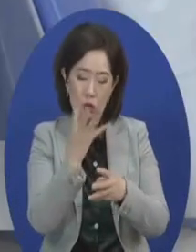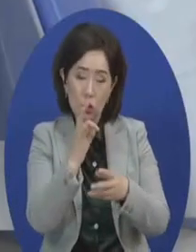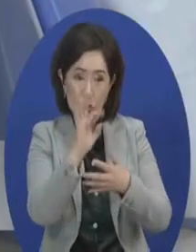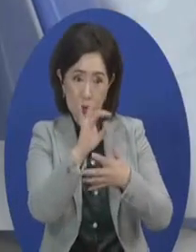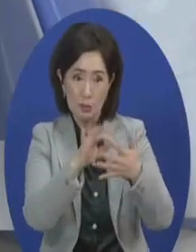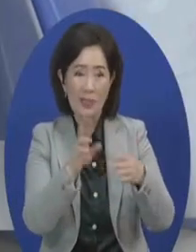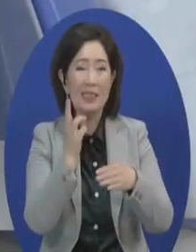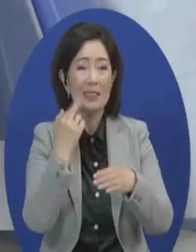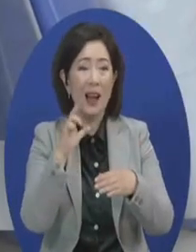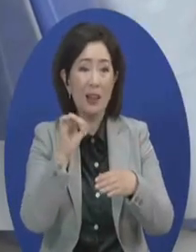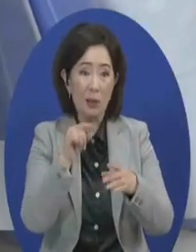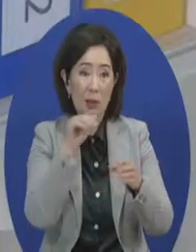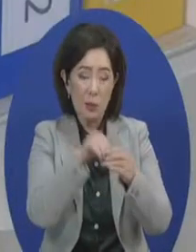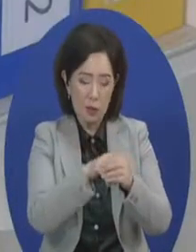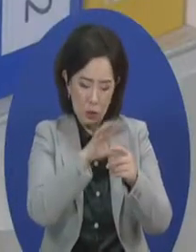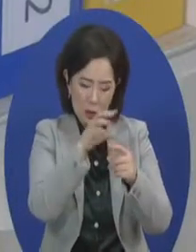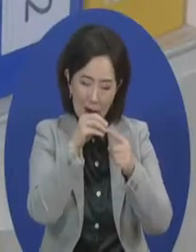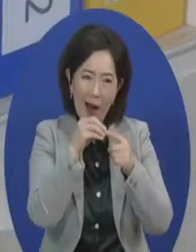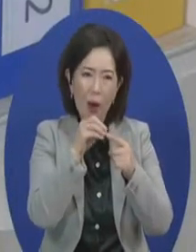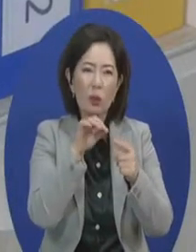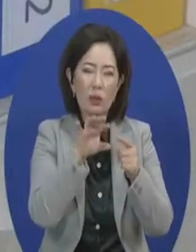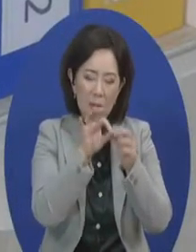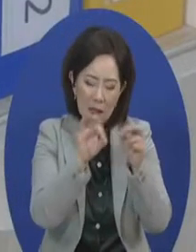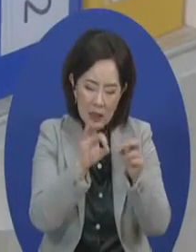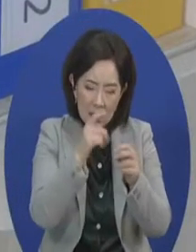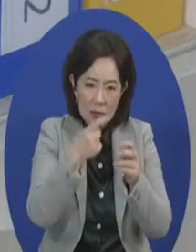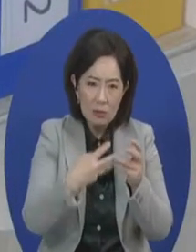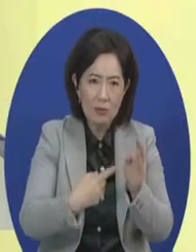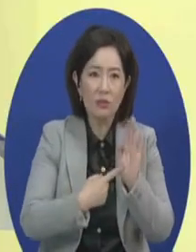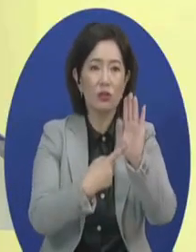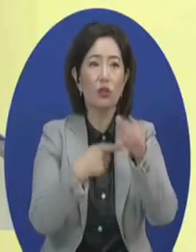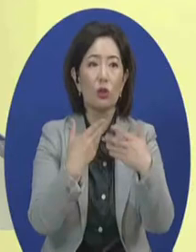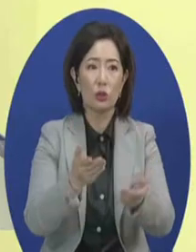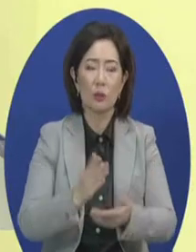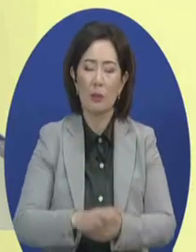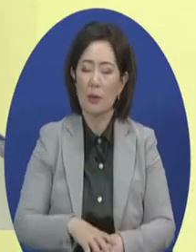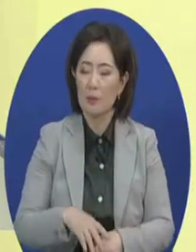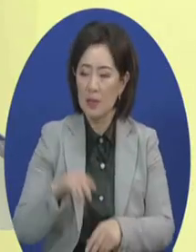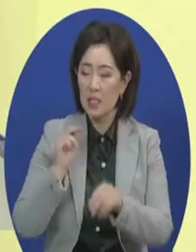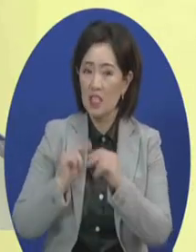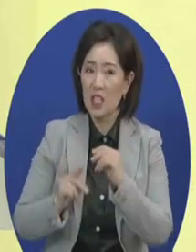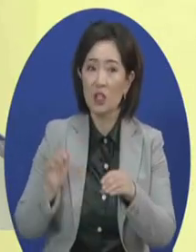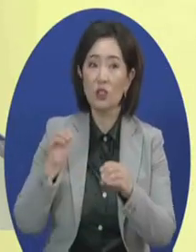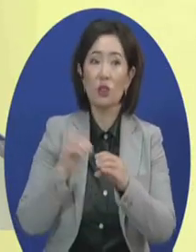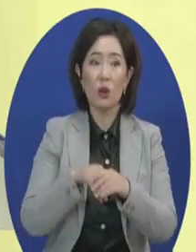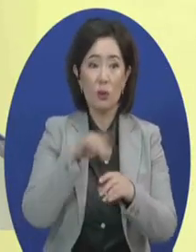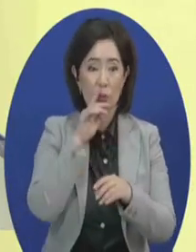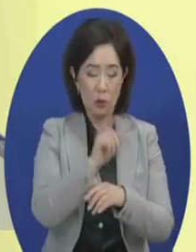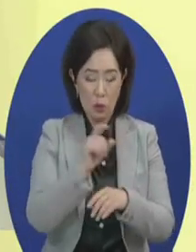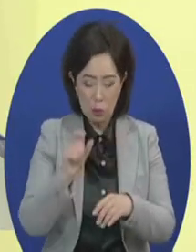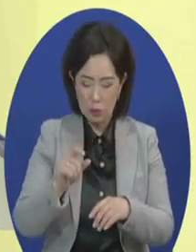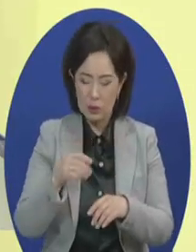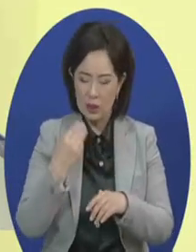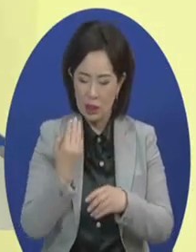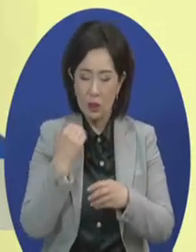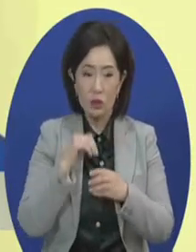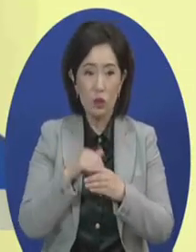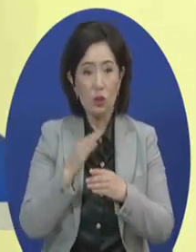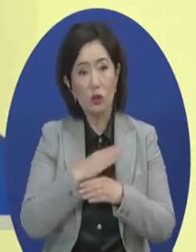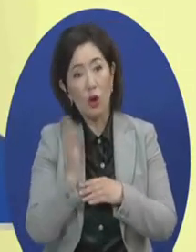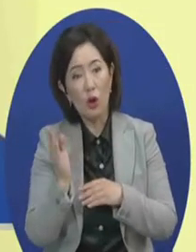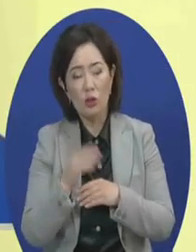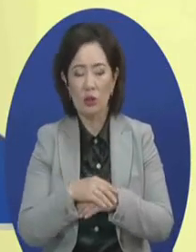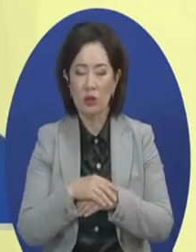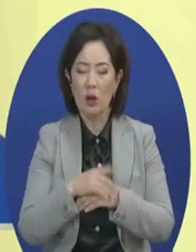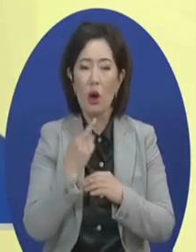даалгавартай. Эдгээр нь дотроо ийм агуулгатайгээд илүү наривчлалтай гаргасан байна. Шалгуулагчид шалгалтаа өгснөөс хойш